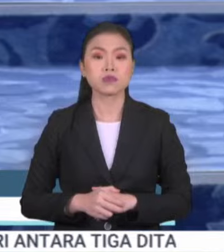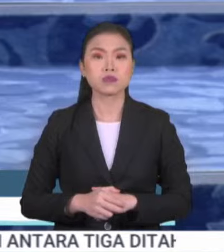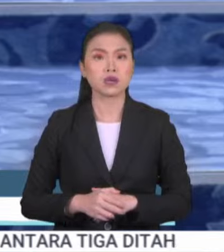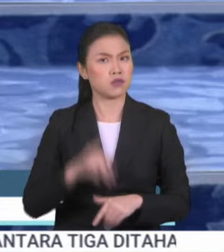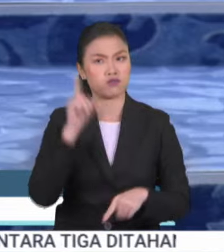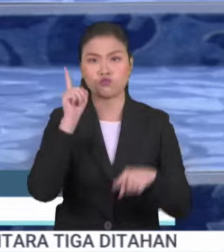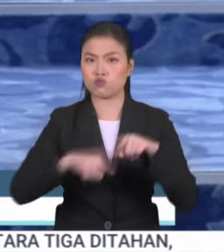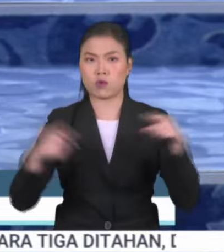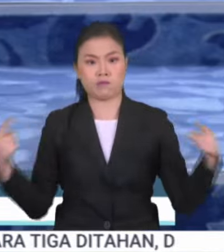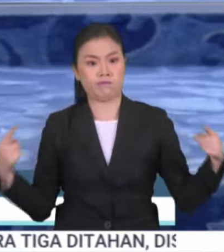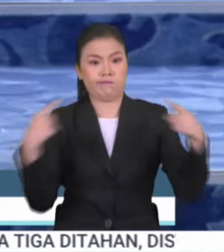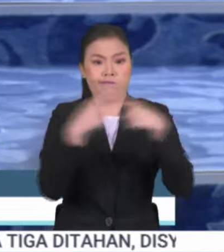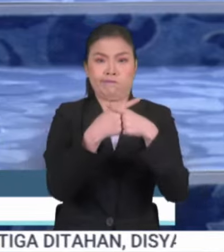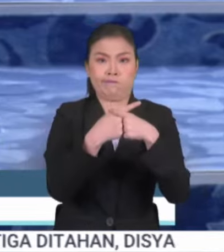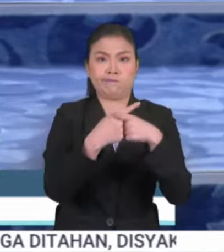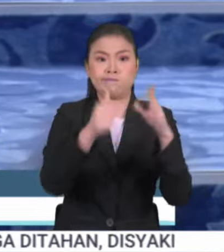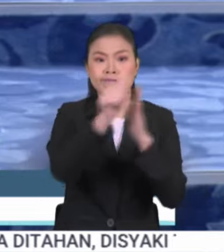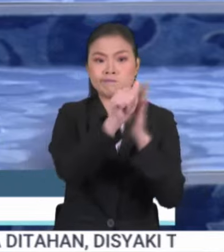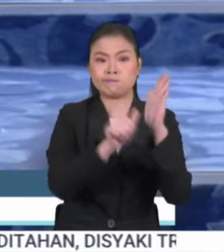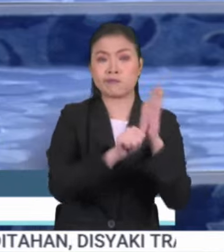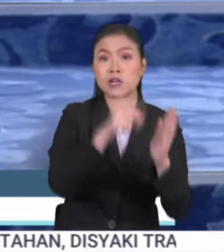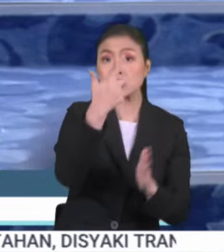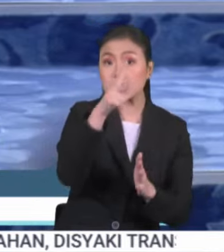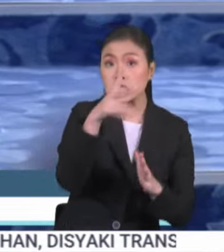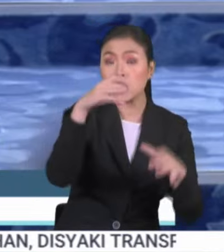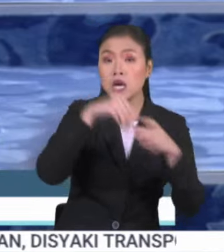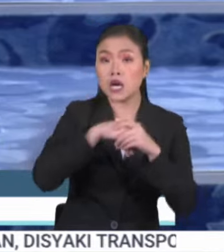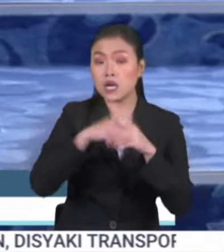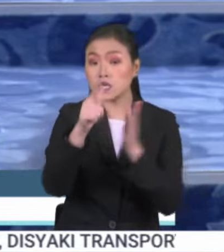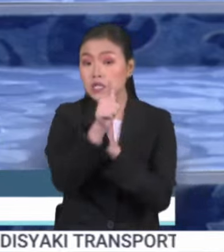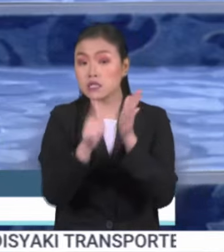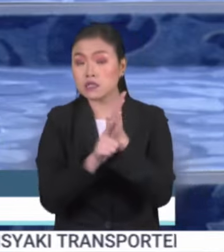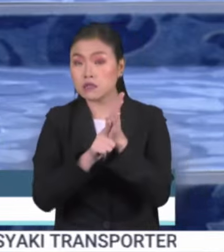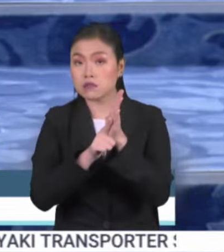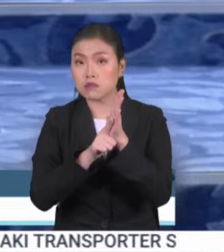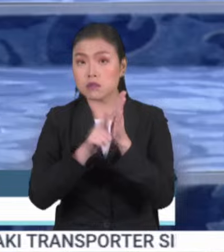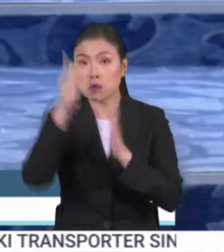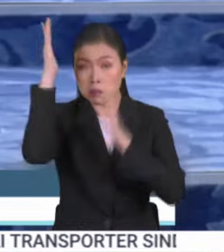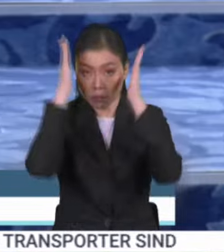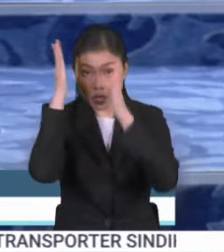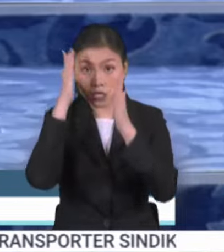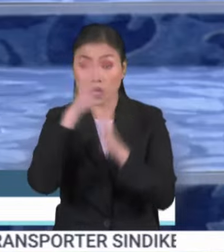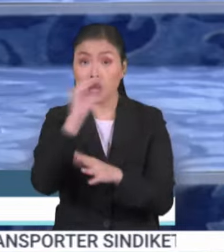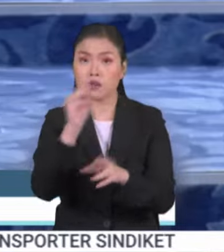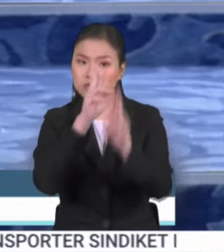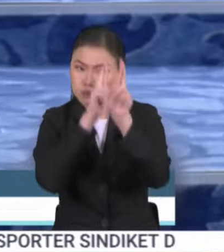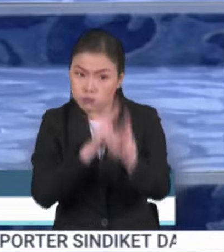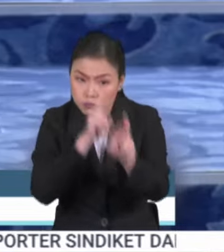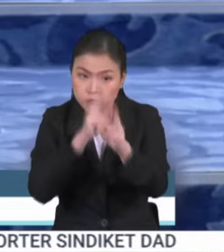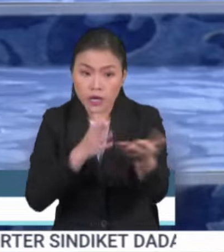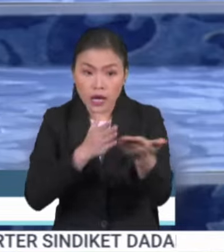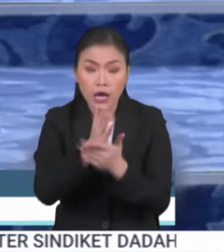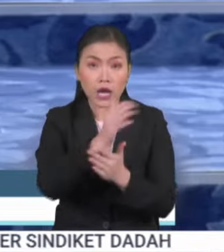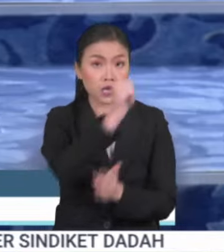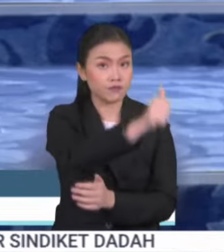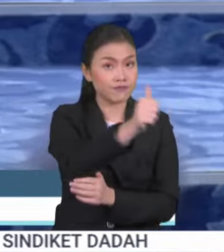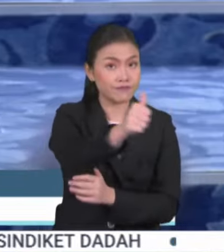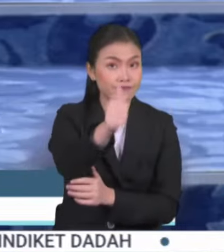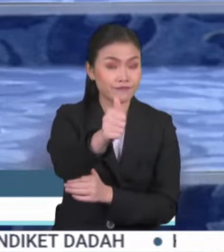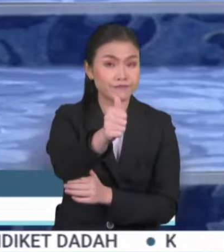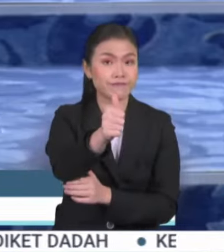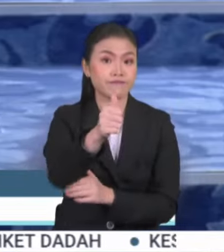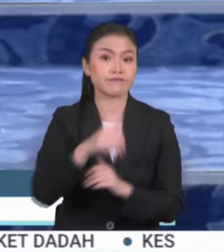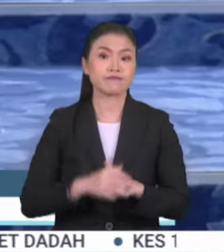boleh bercanggah artikel 13 dan perlembagaan, ya, sementara menghormati hak milik